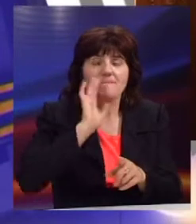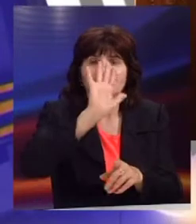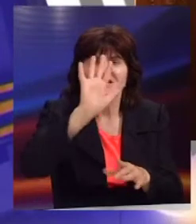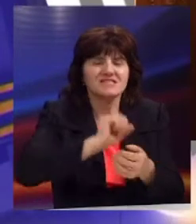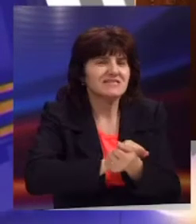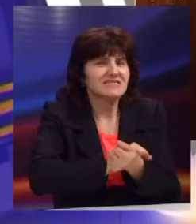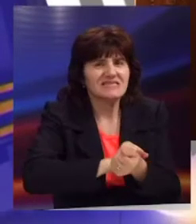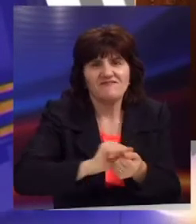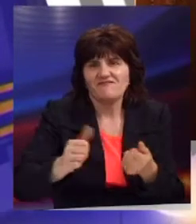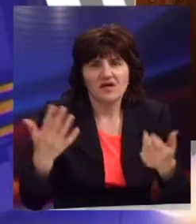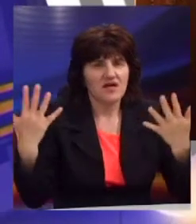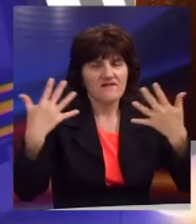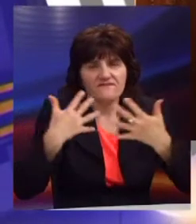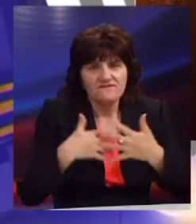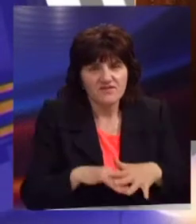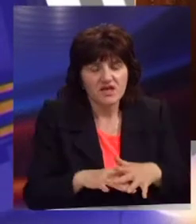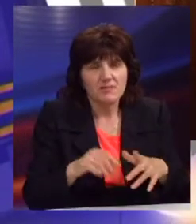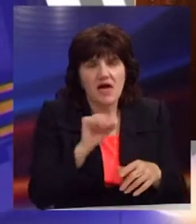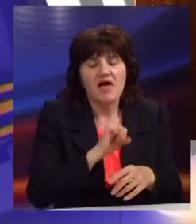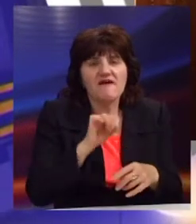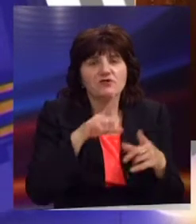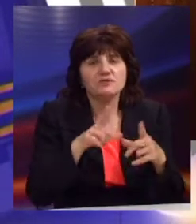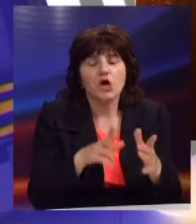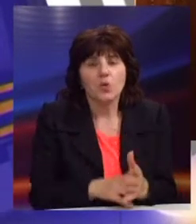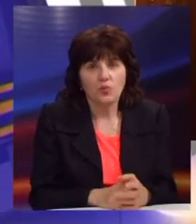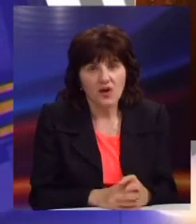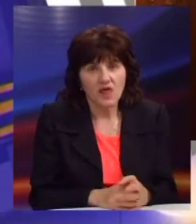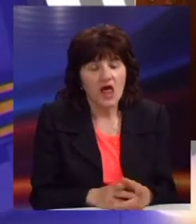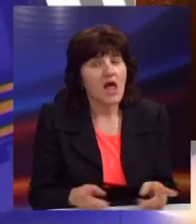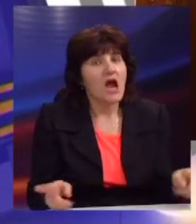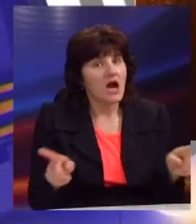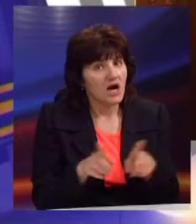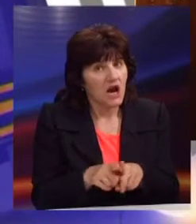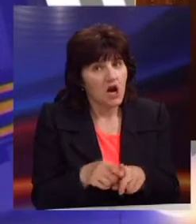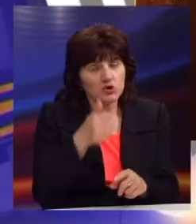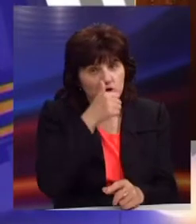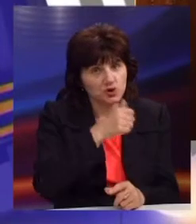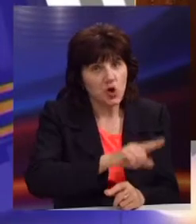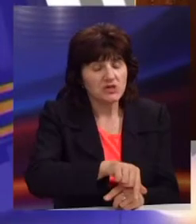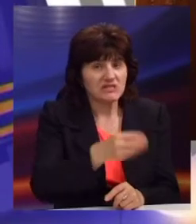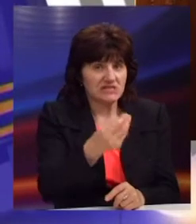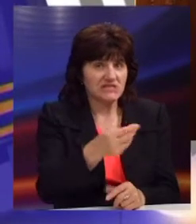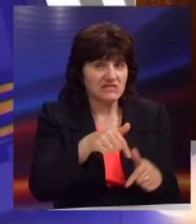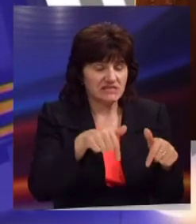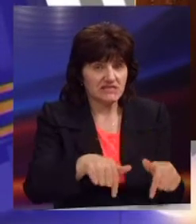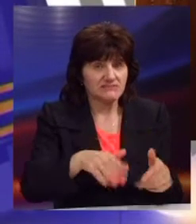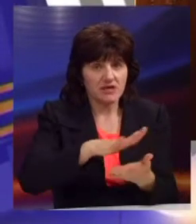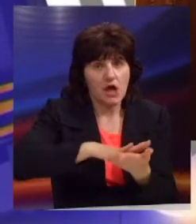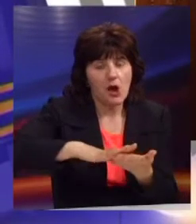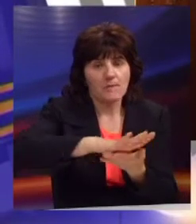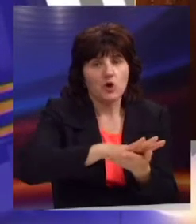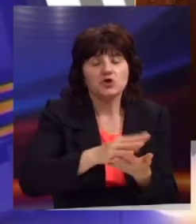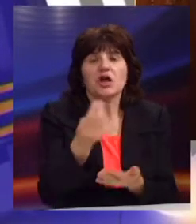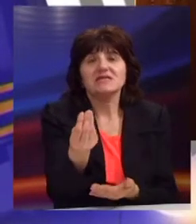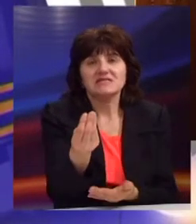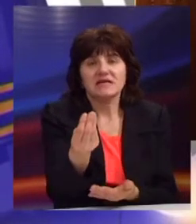sve firme sa teritorije Evropske unije. Kao što važi i za sve ostale srpske firme sa teritorije prostora Srbije,